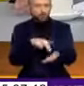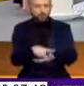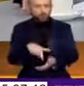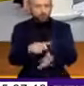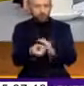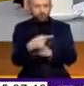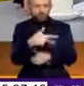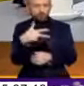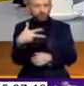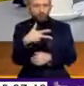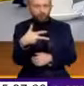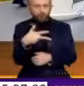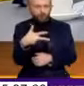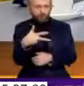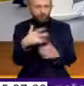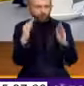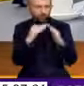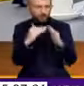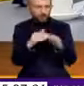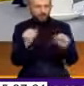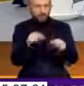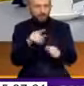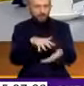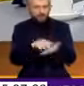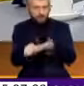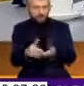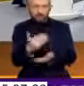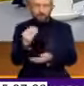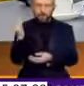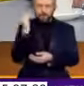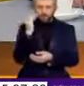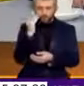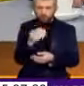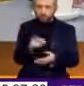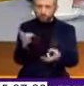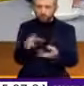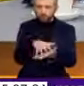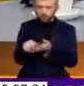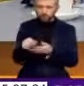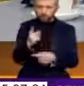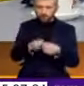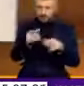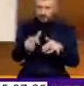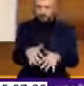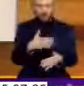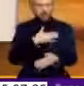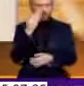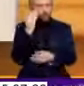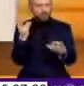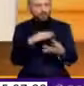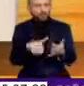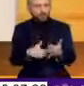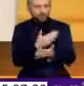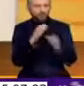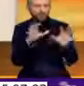виросла трьохповерхова споруда, то можна її знести. То, на вашу думку, треба застосовувати радикальні дії? На мою думку, треба